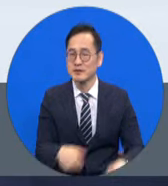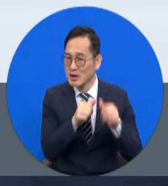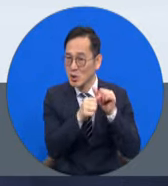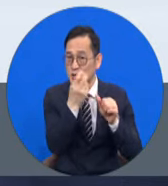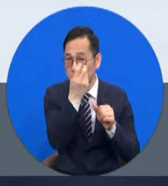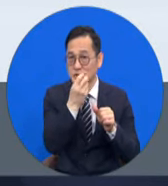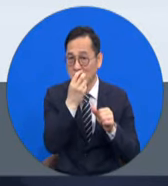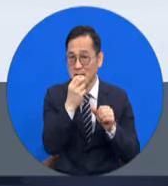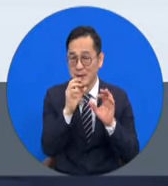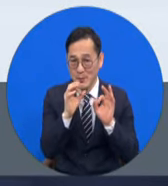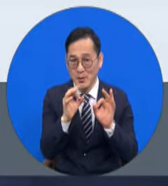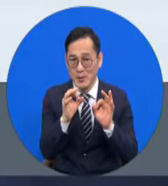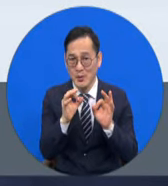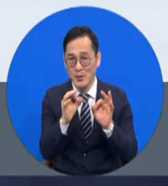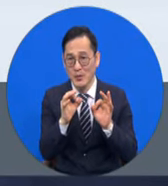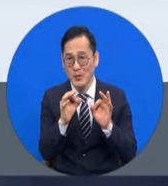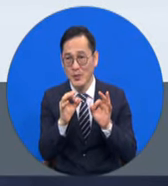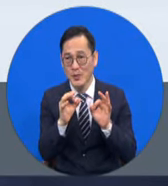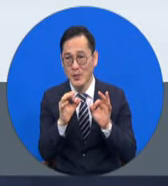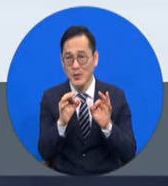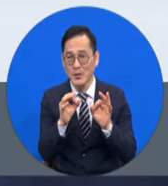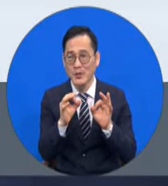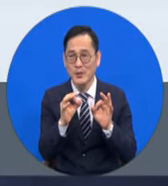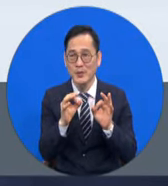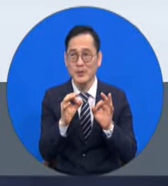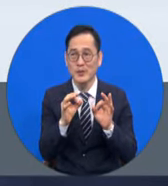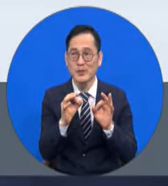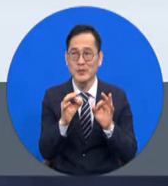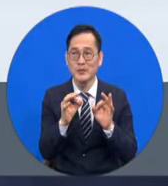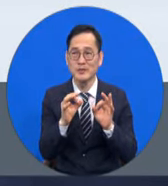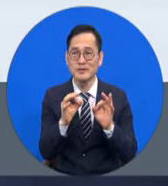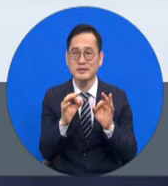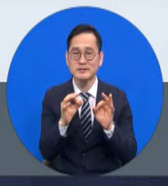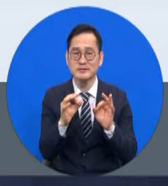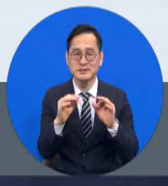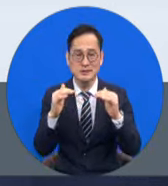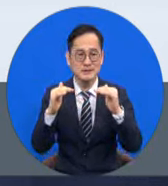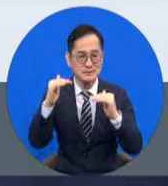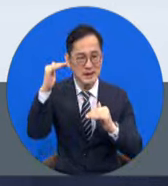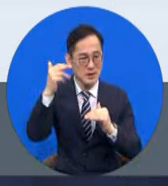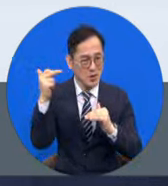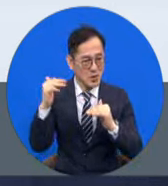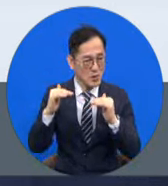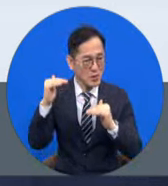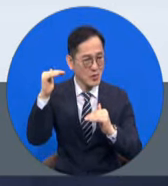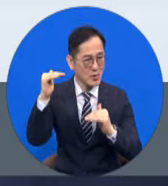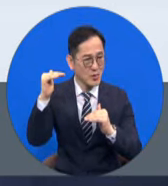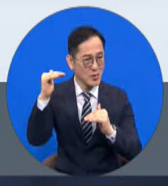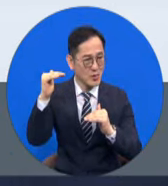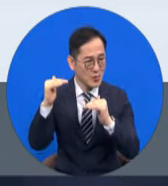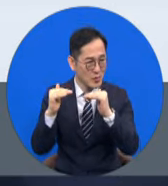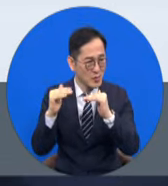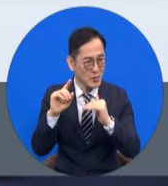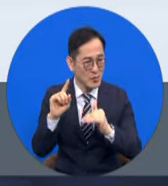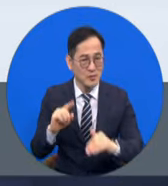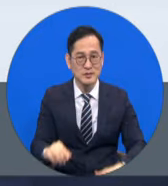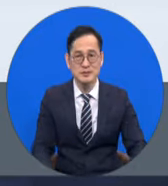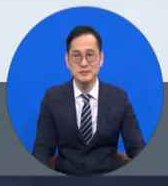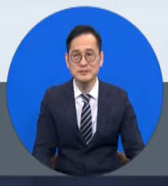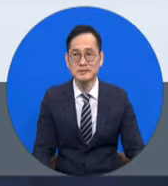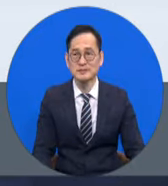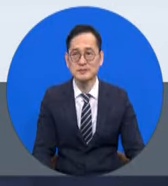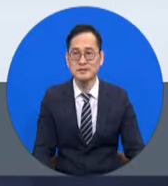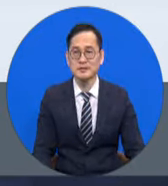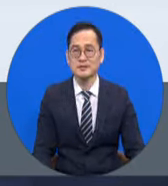개라서 지금 이 데이터가 오차범위가 안 나왔는데 우리 제작진이 오차범위 좀 확인해 주세요. 예, 오차 범위 내에 들어가